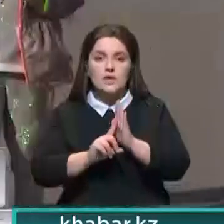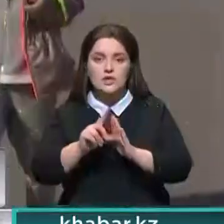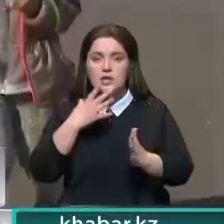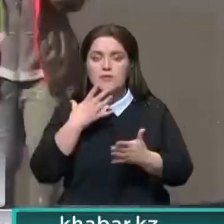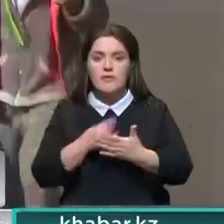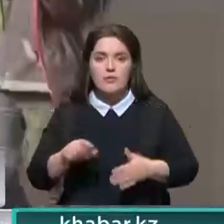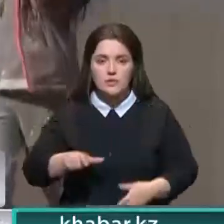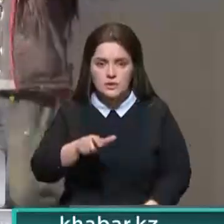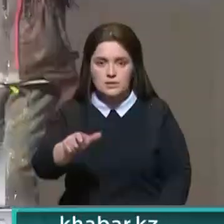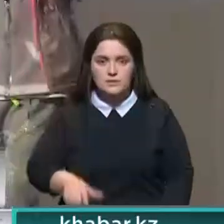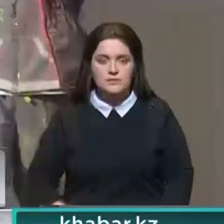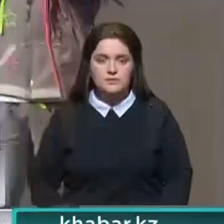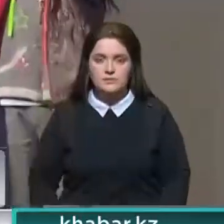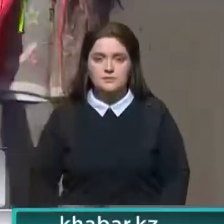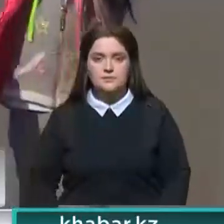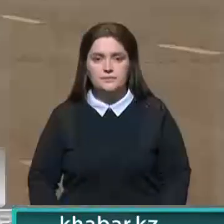в начале своего пути.